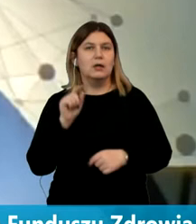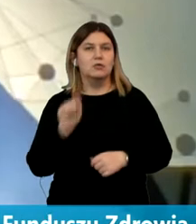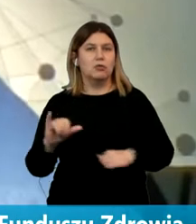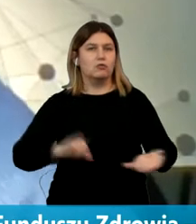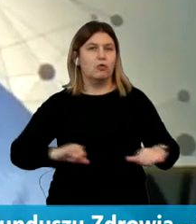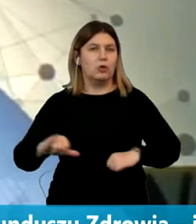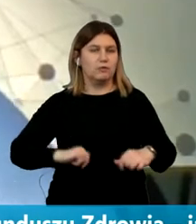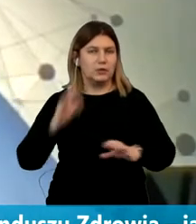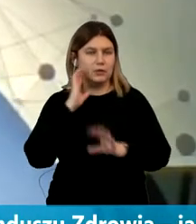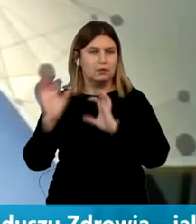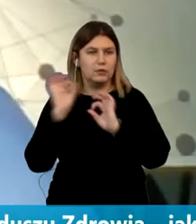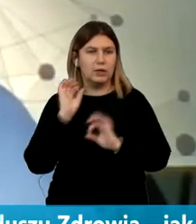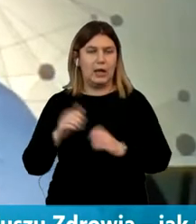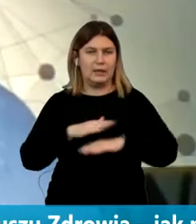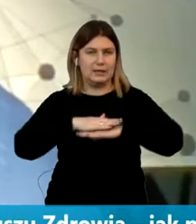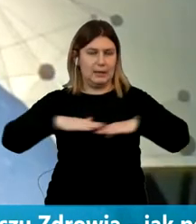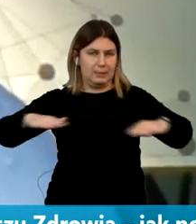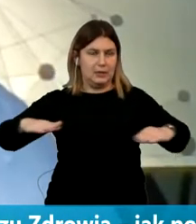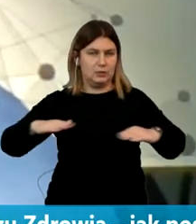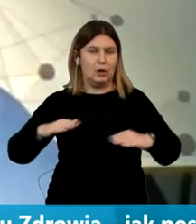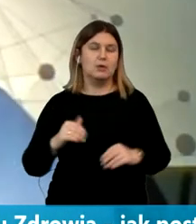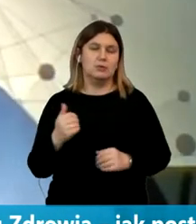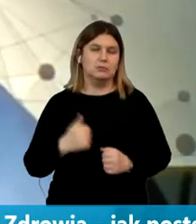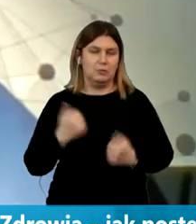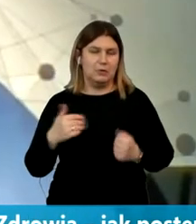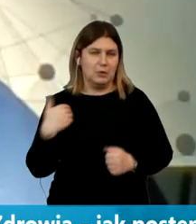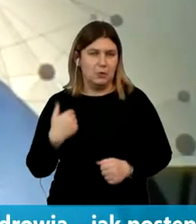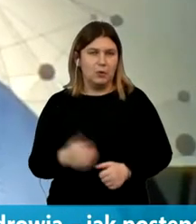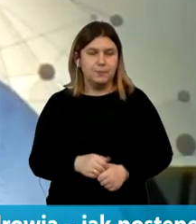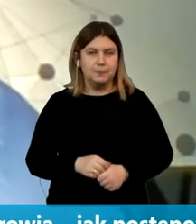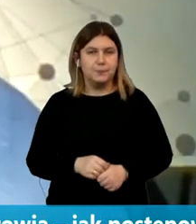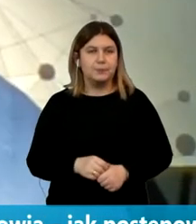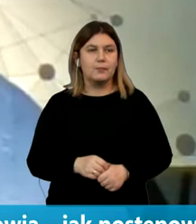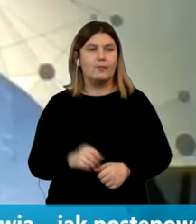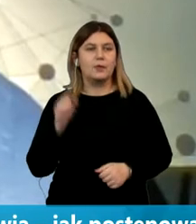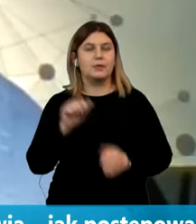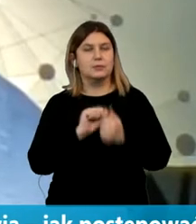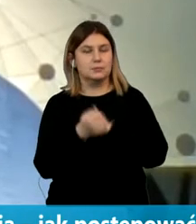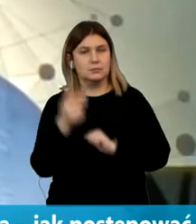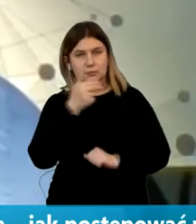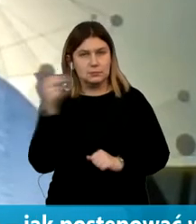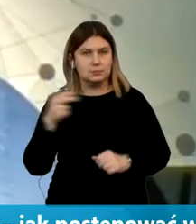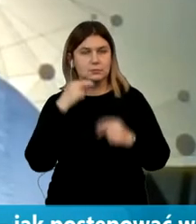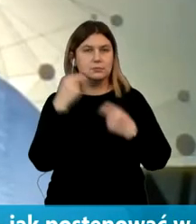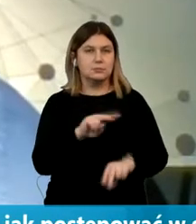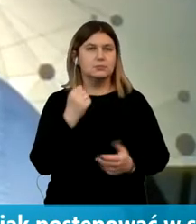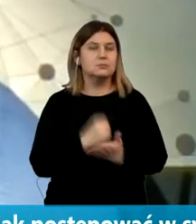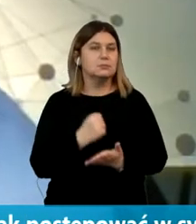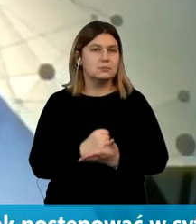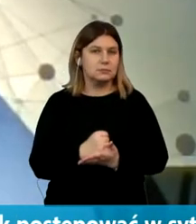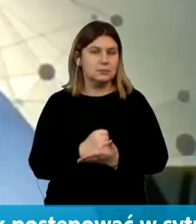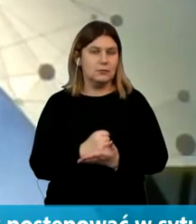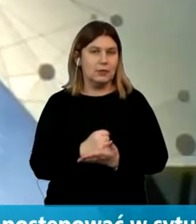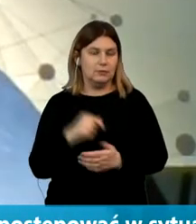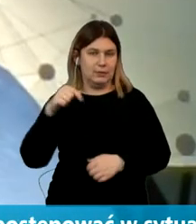rządowych, stabilizować. I oby tak było. Zmieniając temat i wracając do spraw